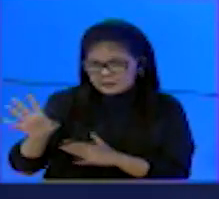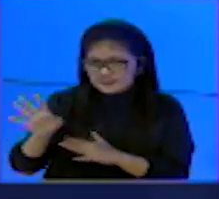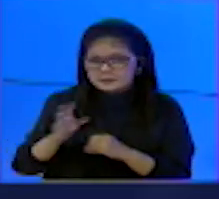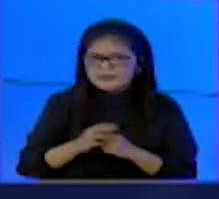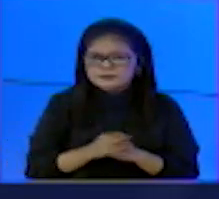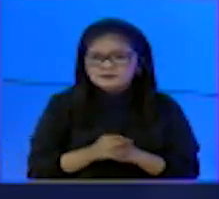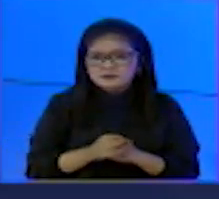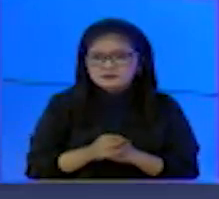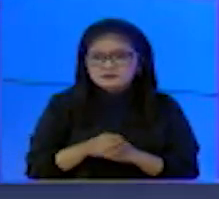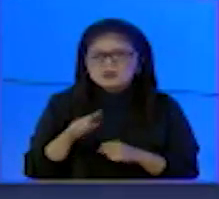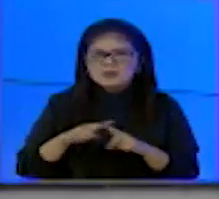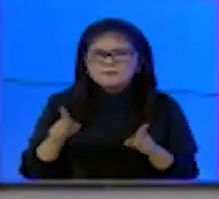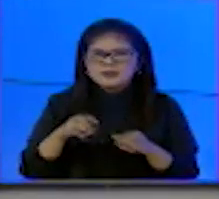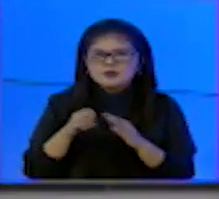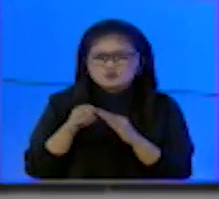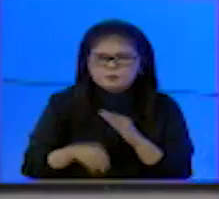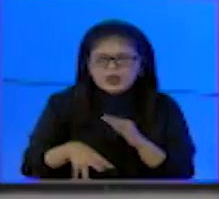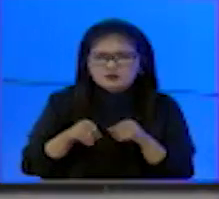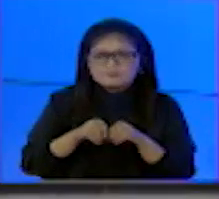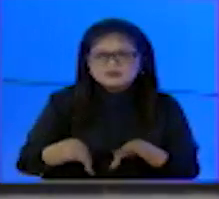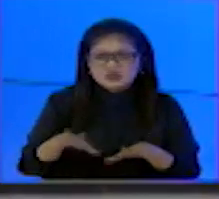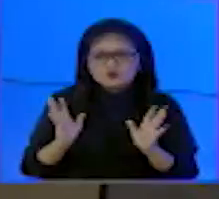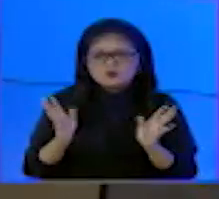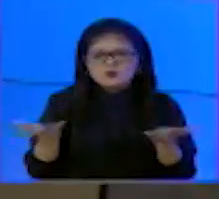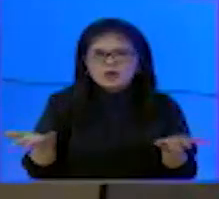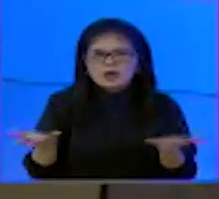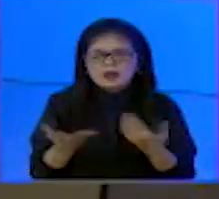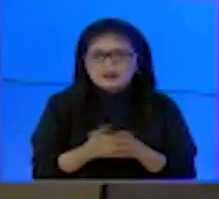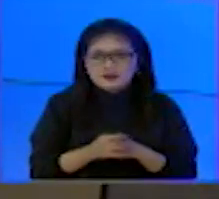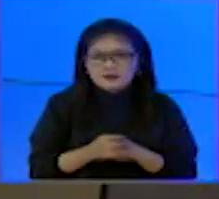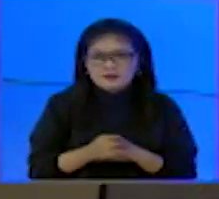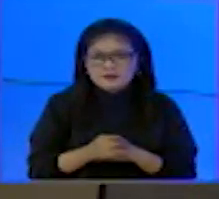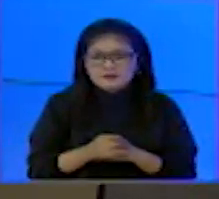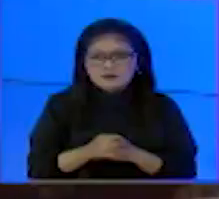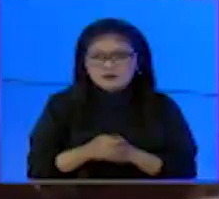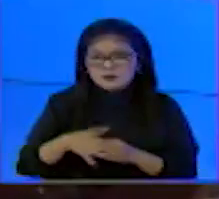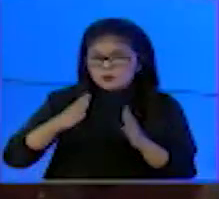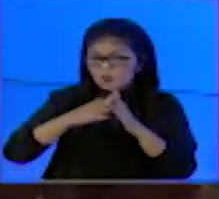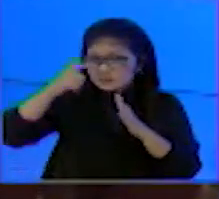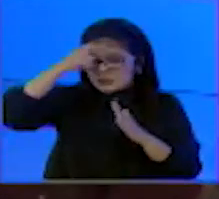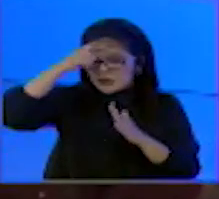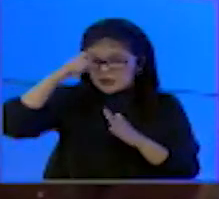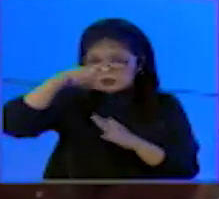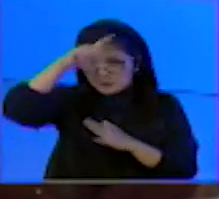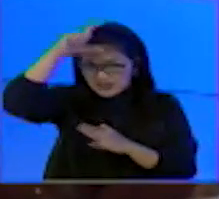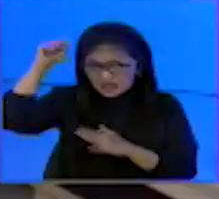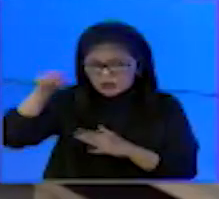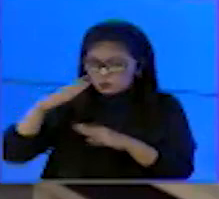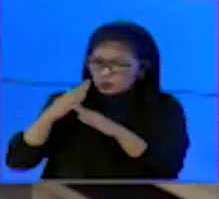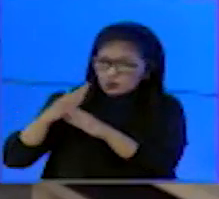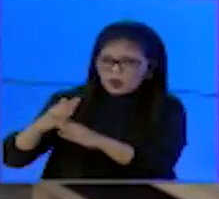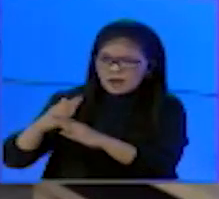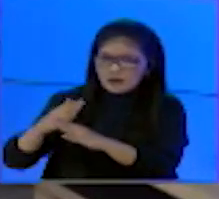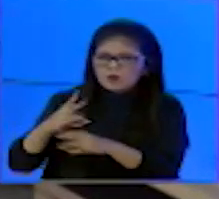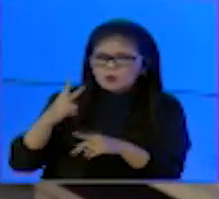ketuban pecah. Kejadian rumah sakit dan praktik bidan menolak bersalin ibu hamil merupakan yang kedua kalinya terjadi. Ketua